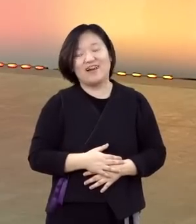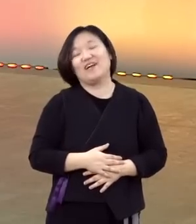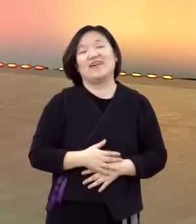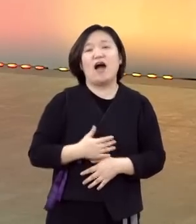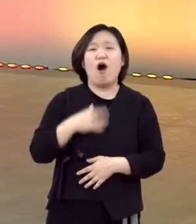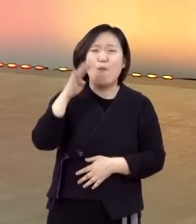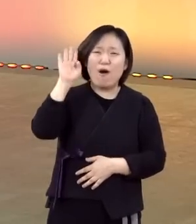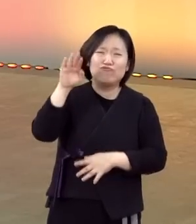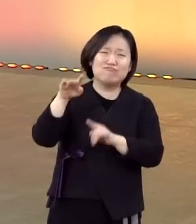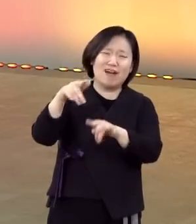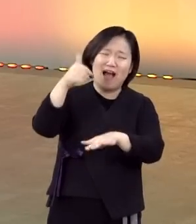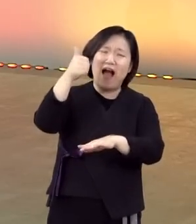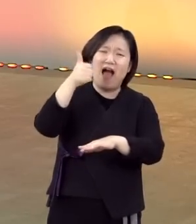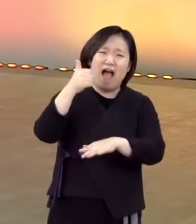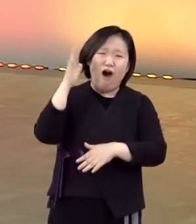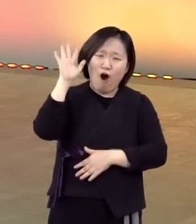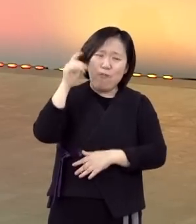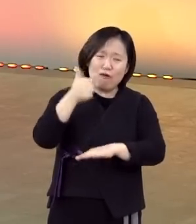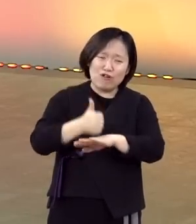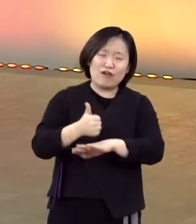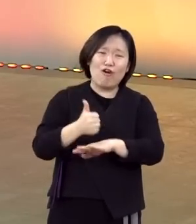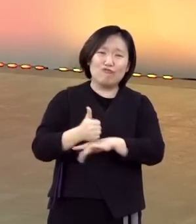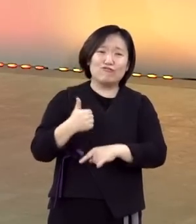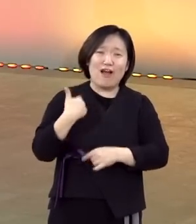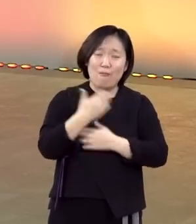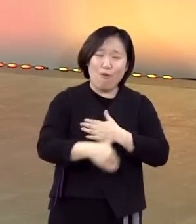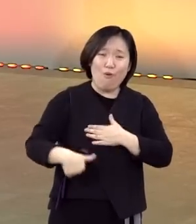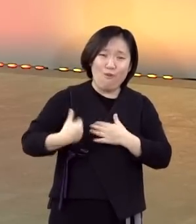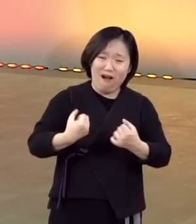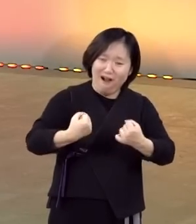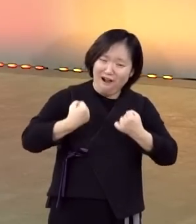,그는 건강한모습으로다시태어났지만,